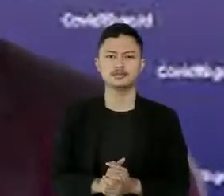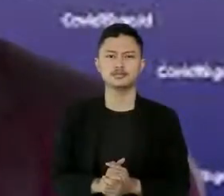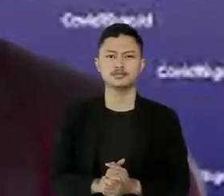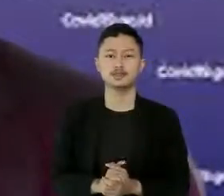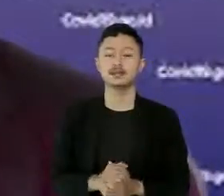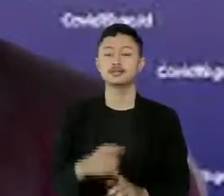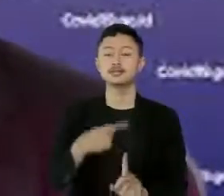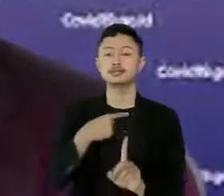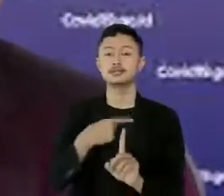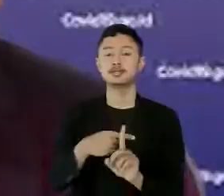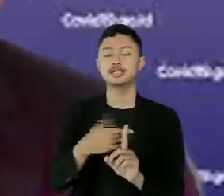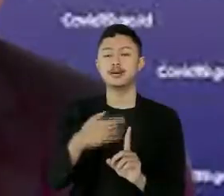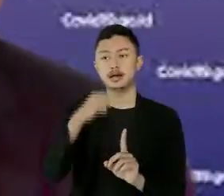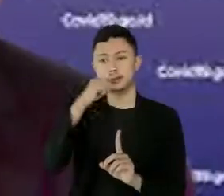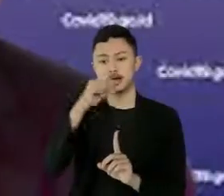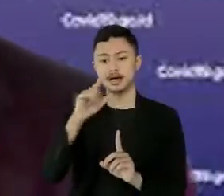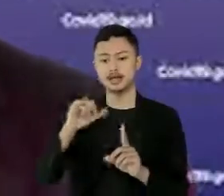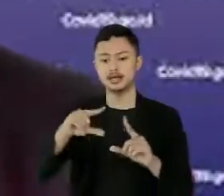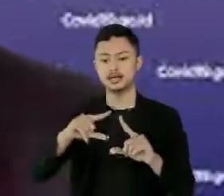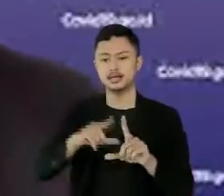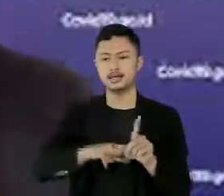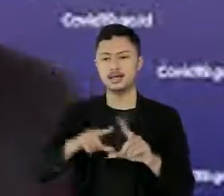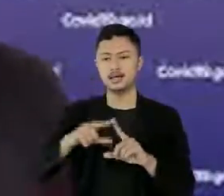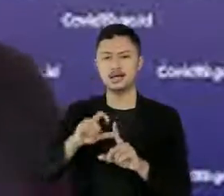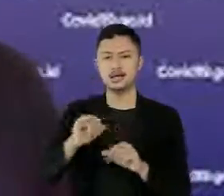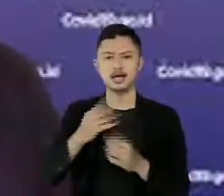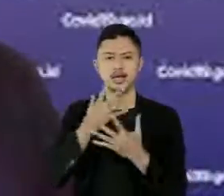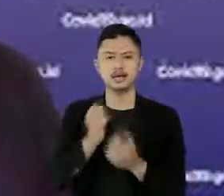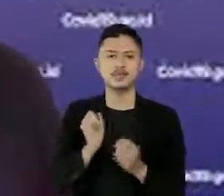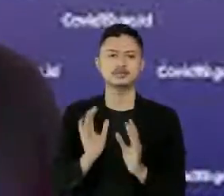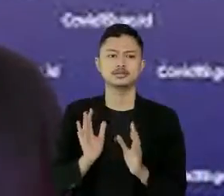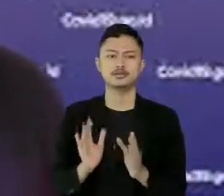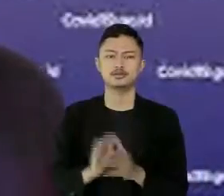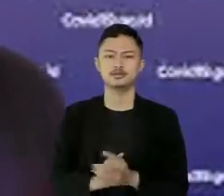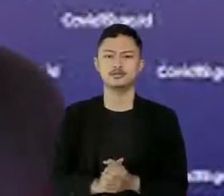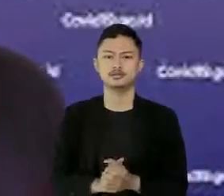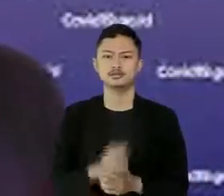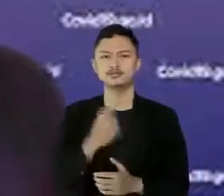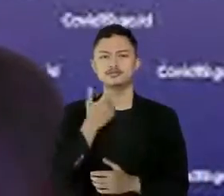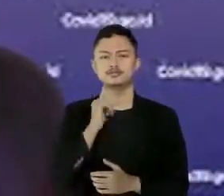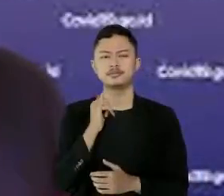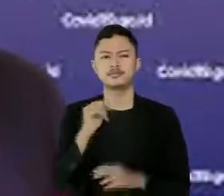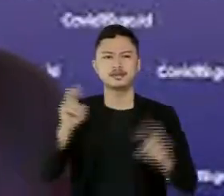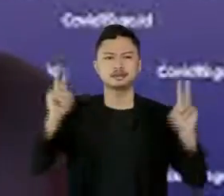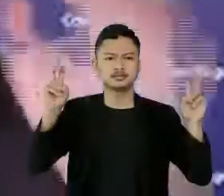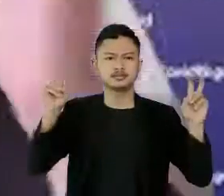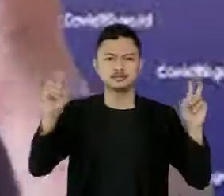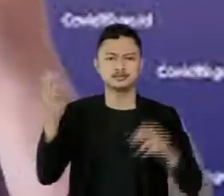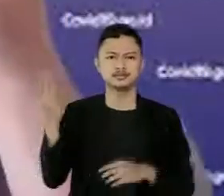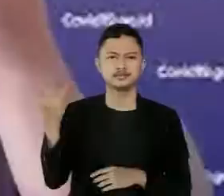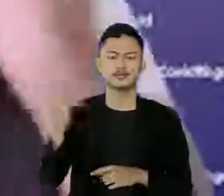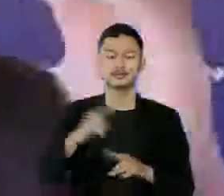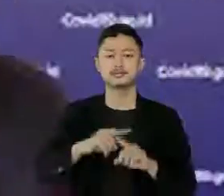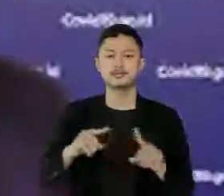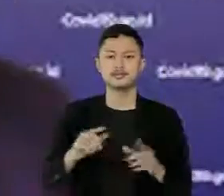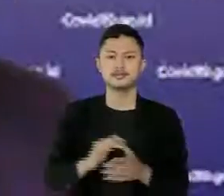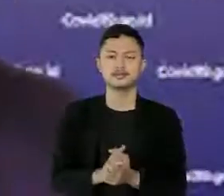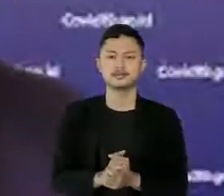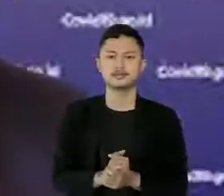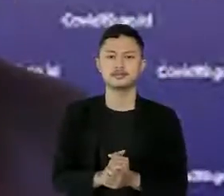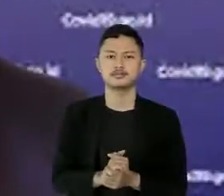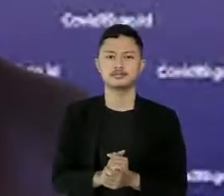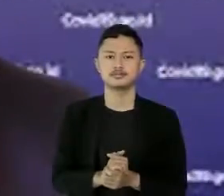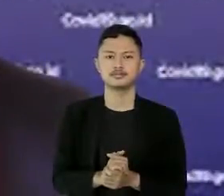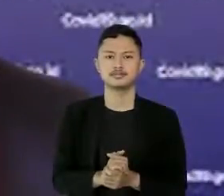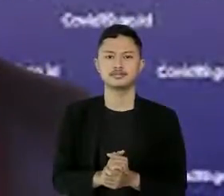juga ini sekaligus Pak Riyadi tadi juga sudah menyampaikan tentang isu tadi ya. Tapi yang sedang